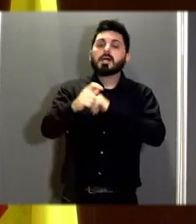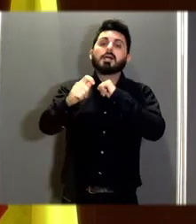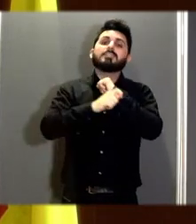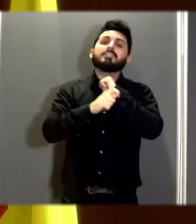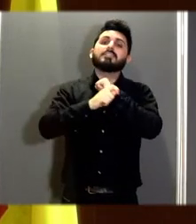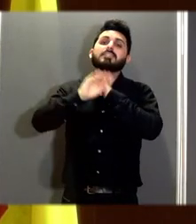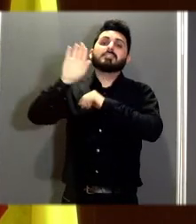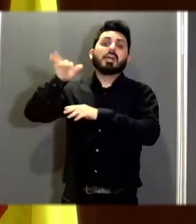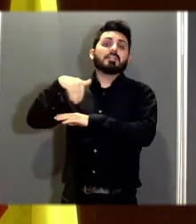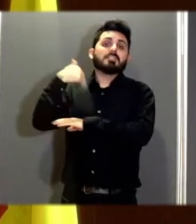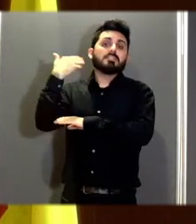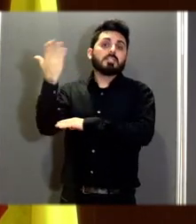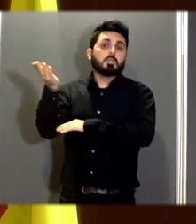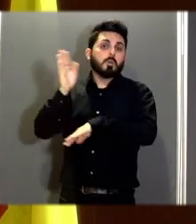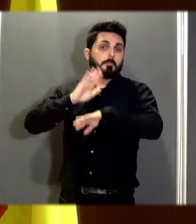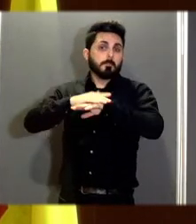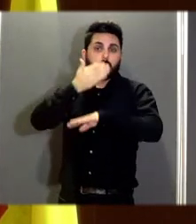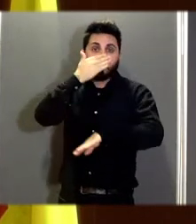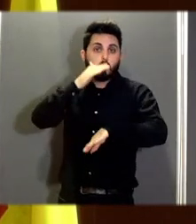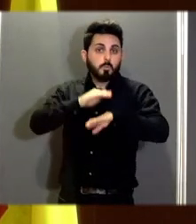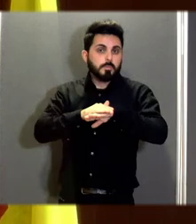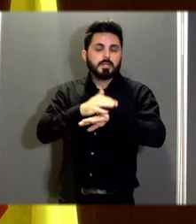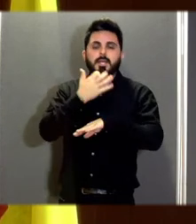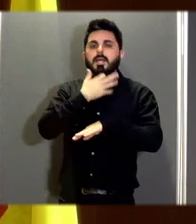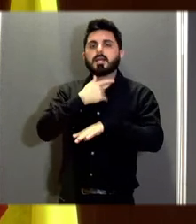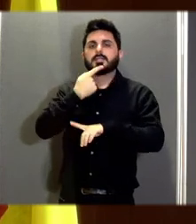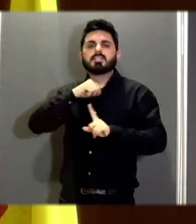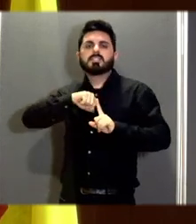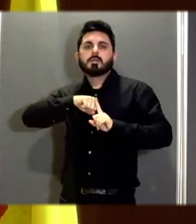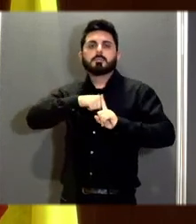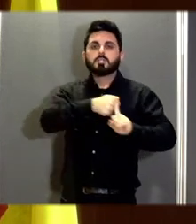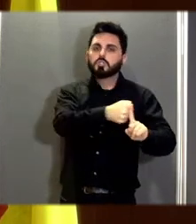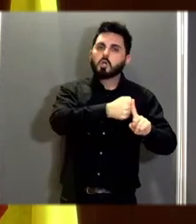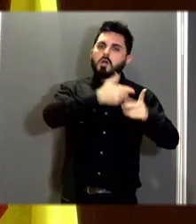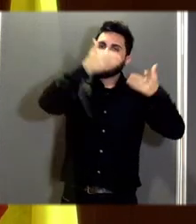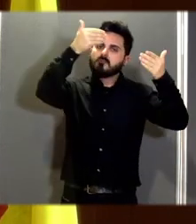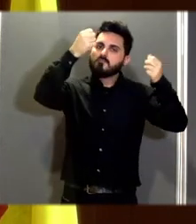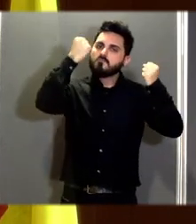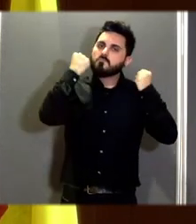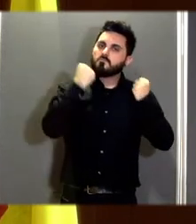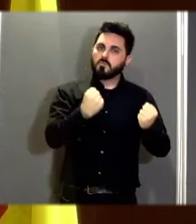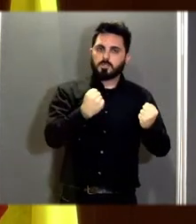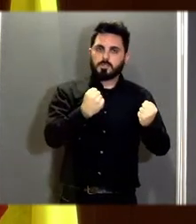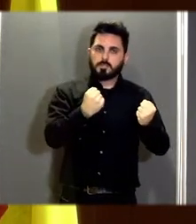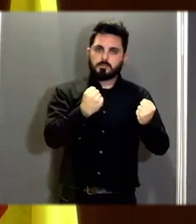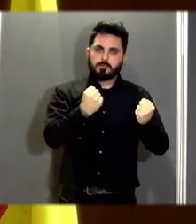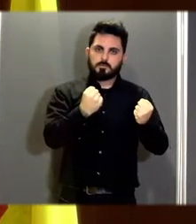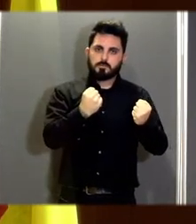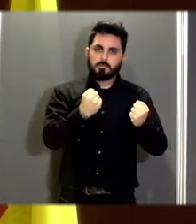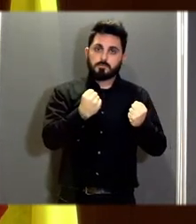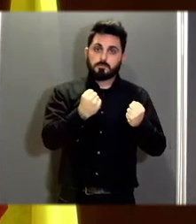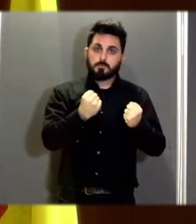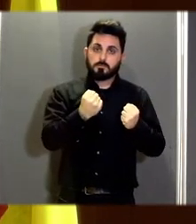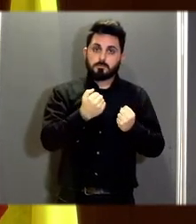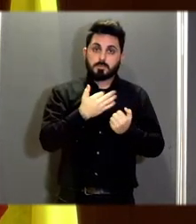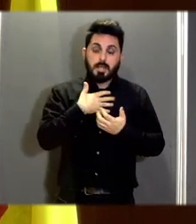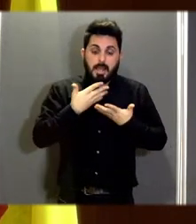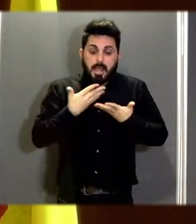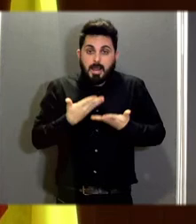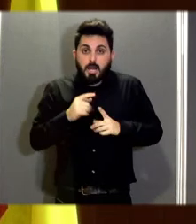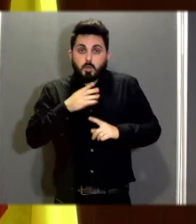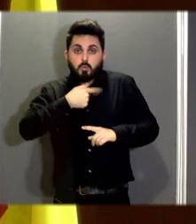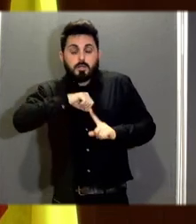seguir, provocar una repressió d'alta intensitat per part d'Espanya, d'alta intensitat. L'actual